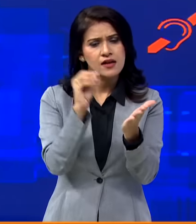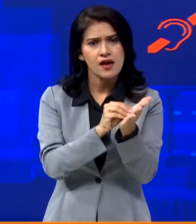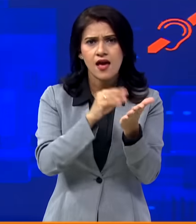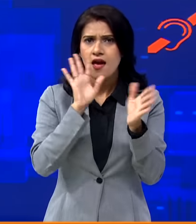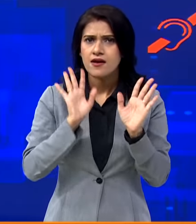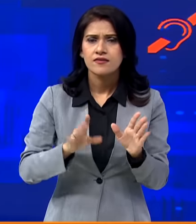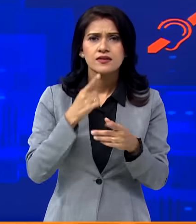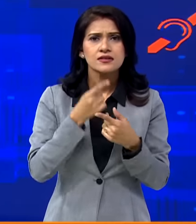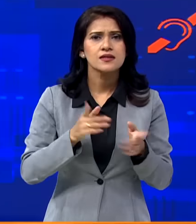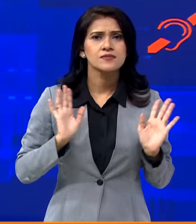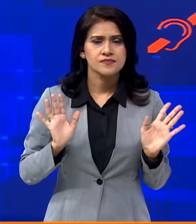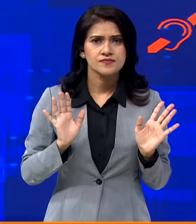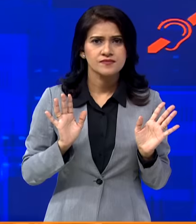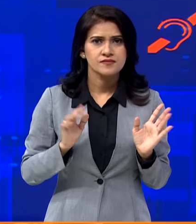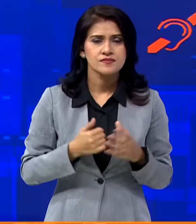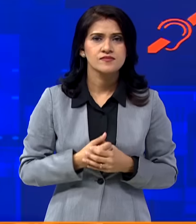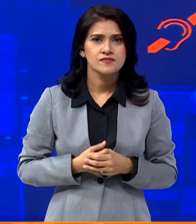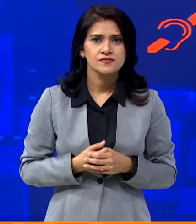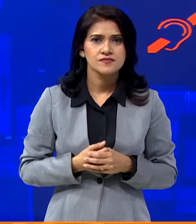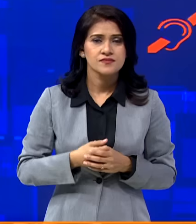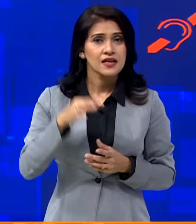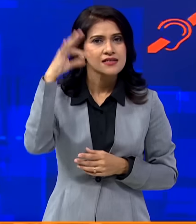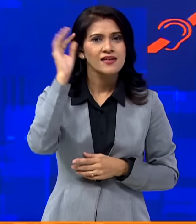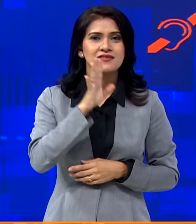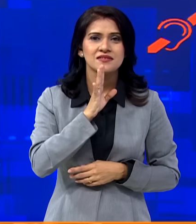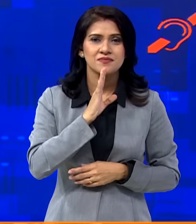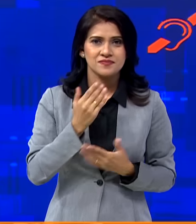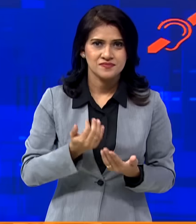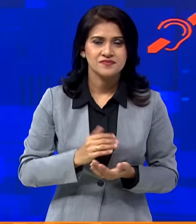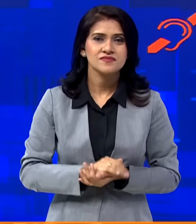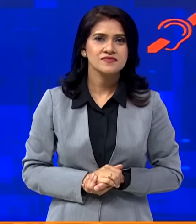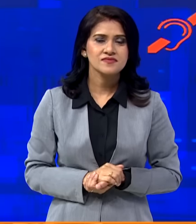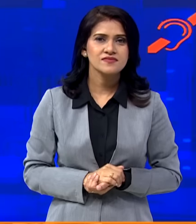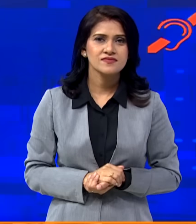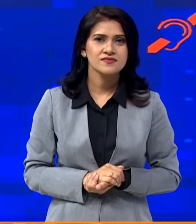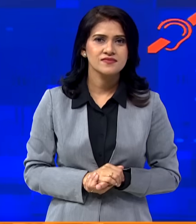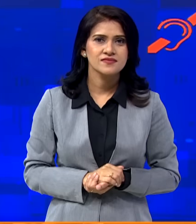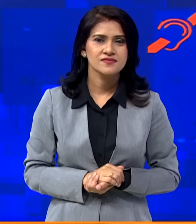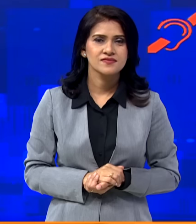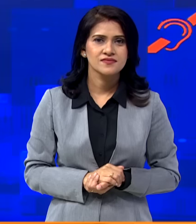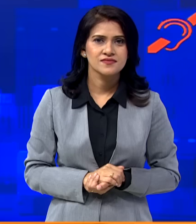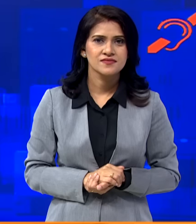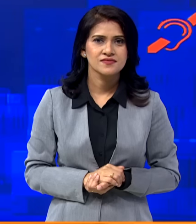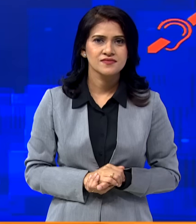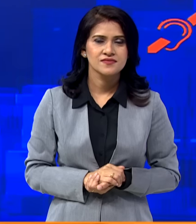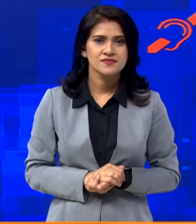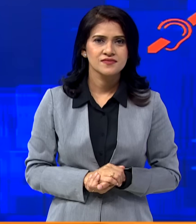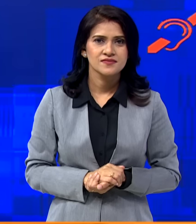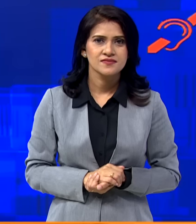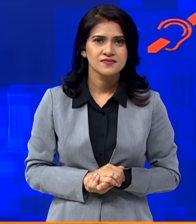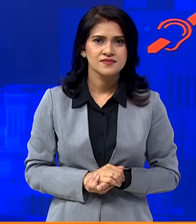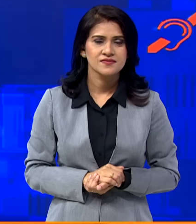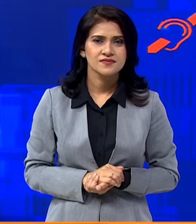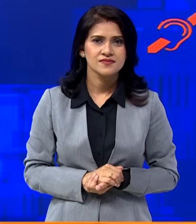तथा तिस्य बृहस्पति समय संति एक रासो तदा भवती तत् कृतम संभल ग्राम मुख ब्राह्मण महात्म भवनेश